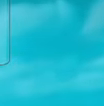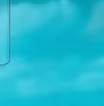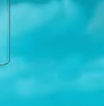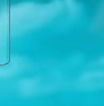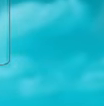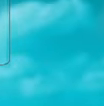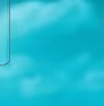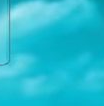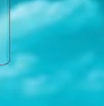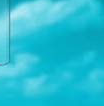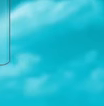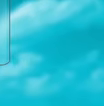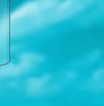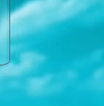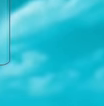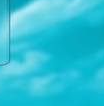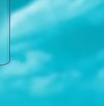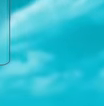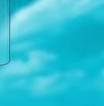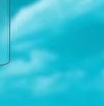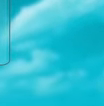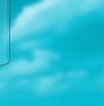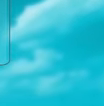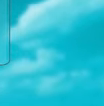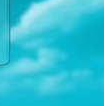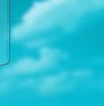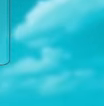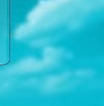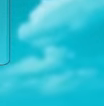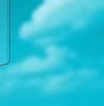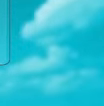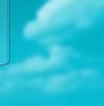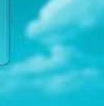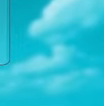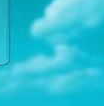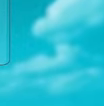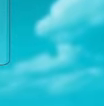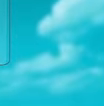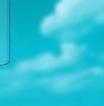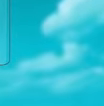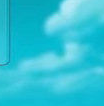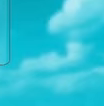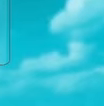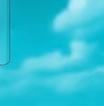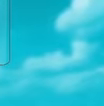төмен. Сырдарияда сынап бағанасы күндіз 1 градус жылыны түнде 5 градус суықты көрсетеді.